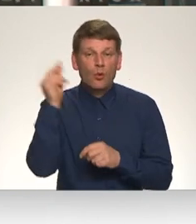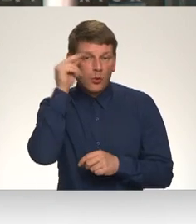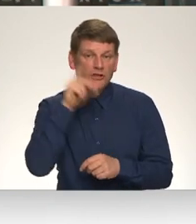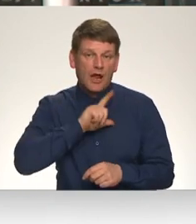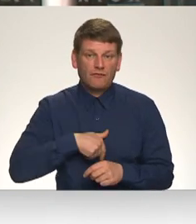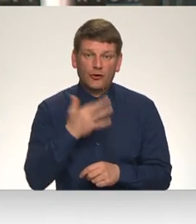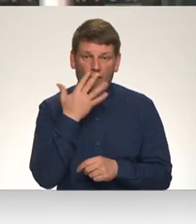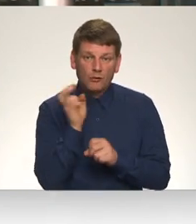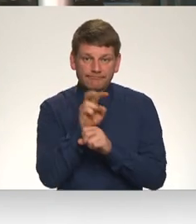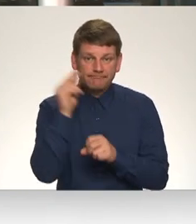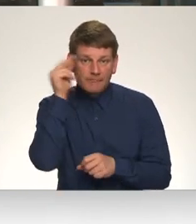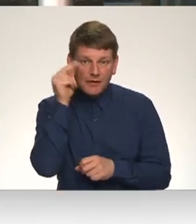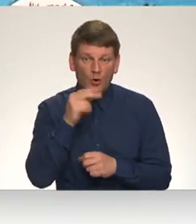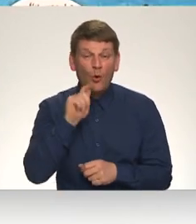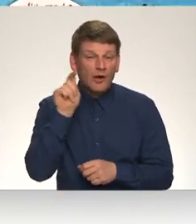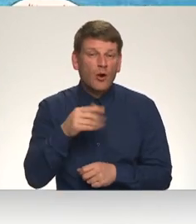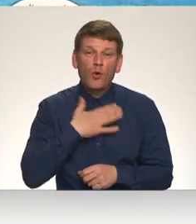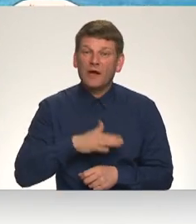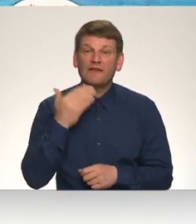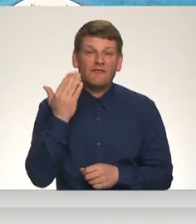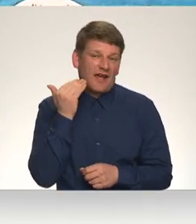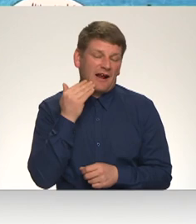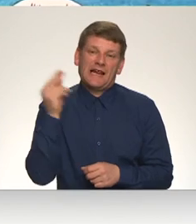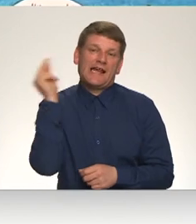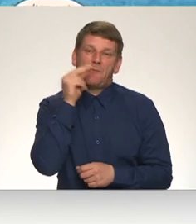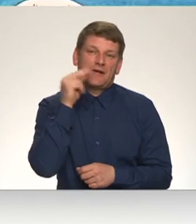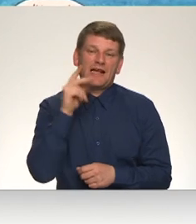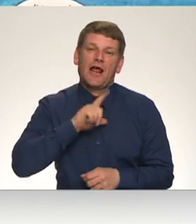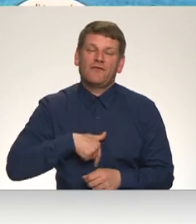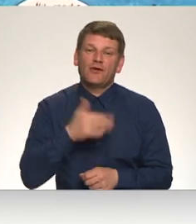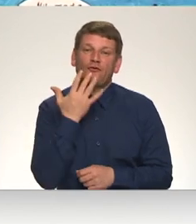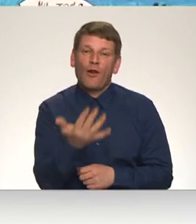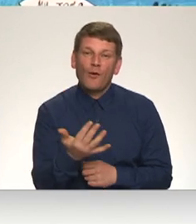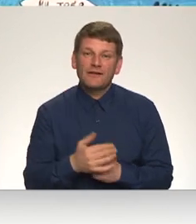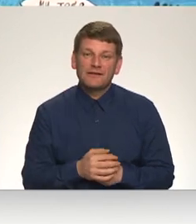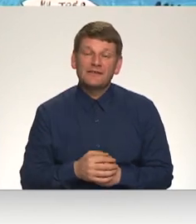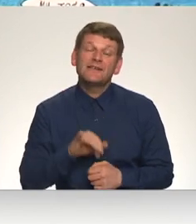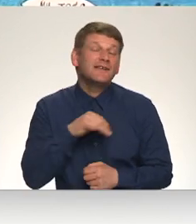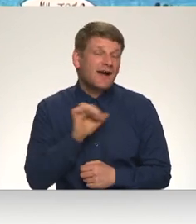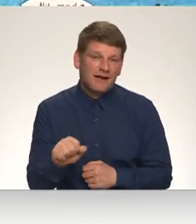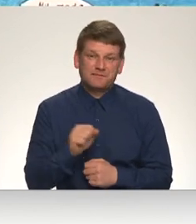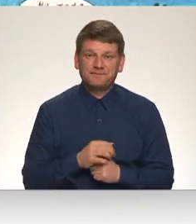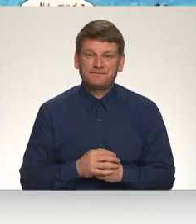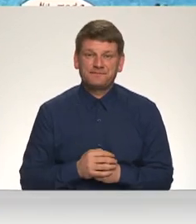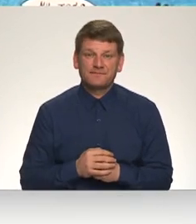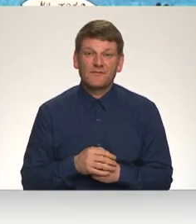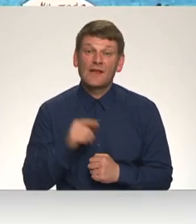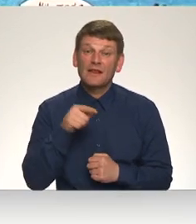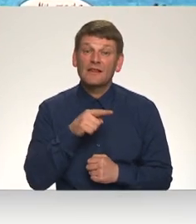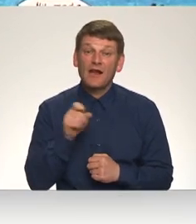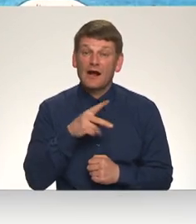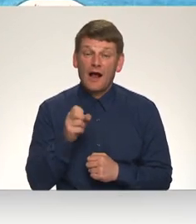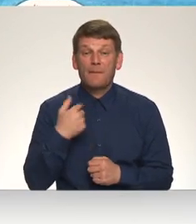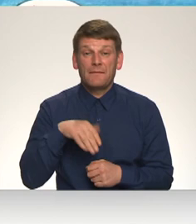valodā. Ukraiņiem ļoti viegli iemācīties latviešu valodā. Jā, un tā kā